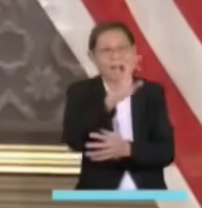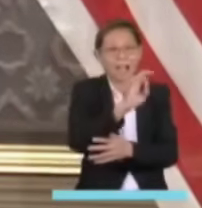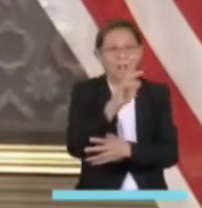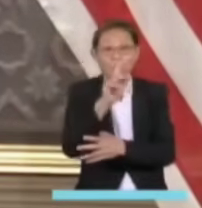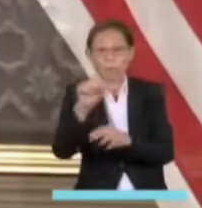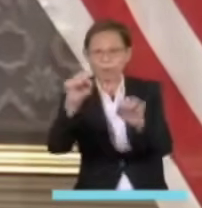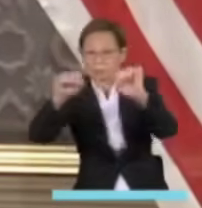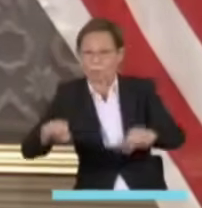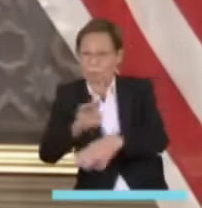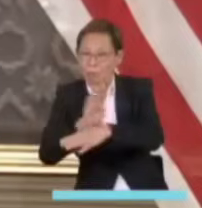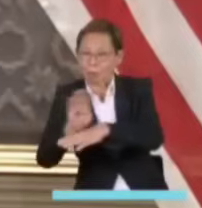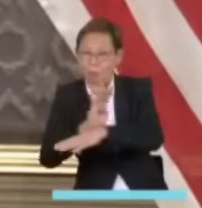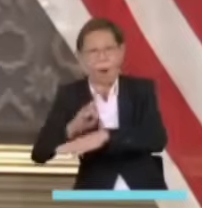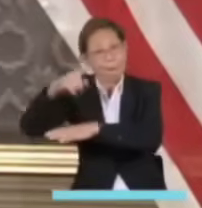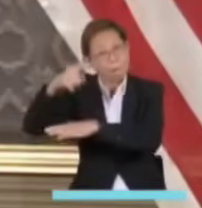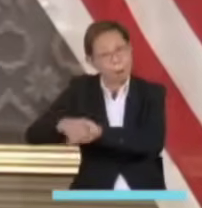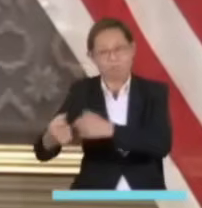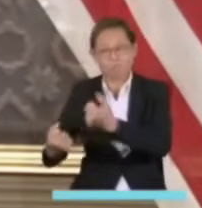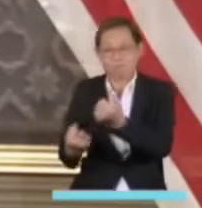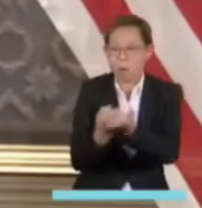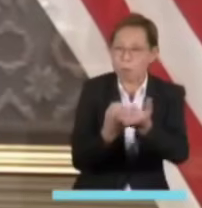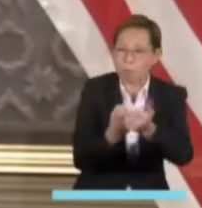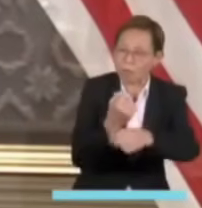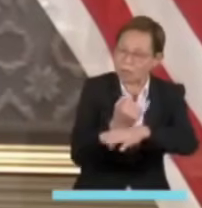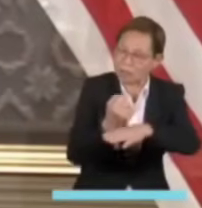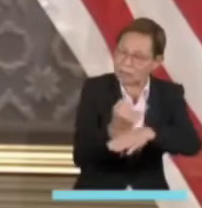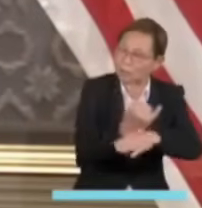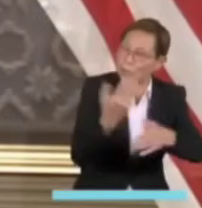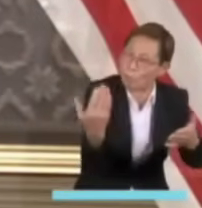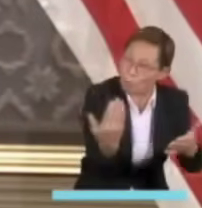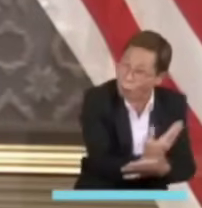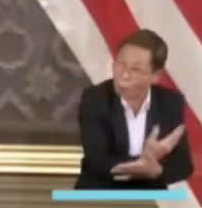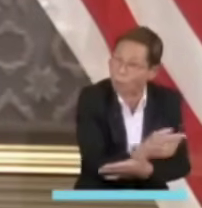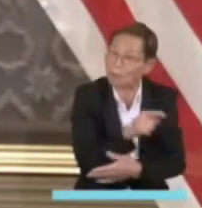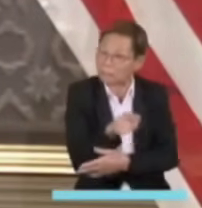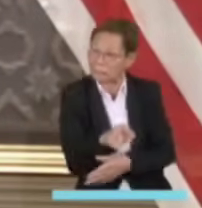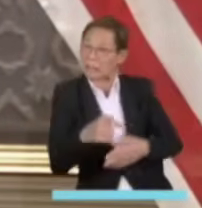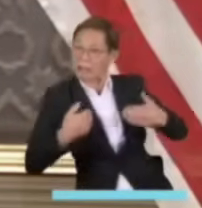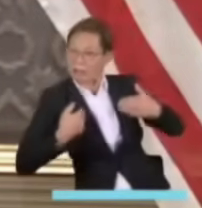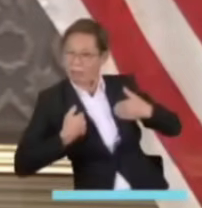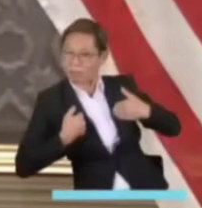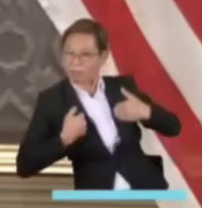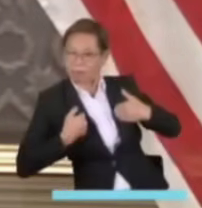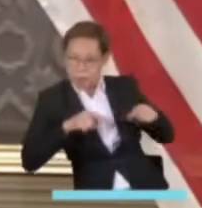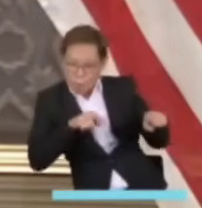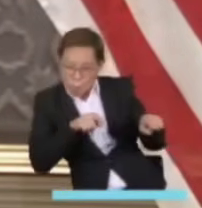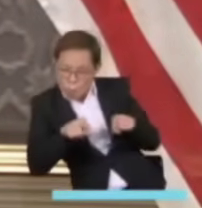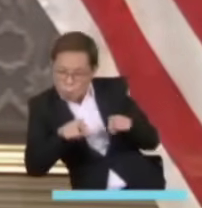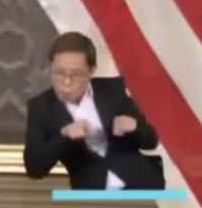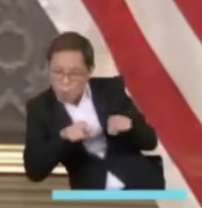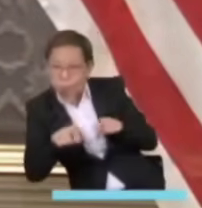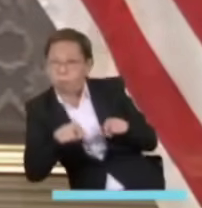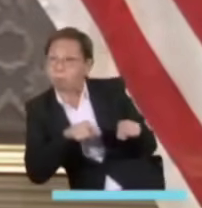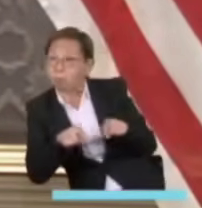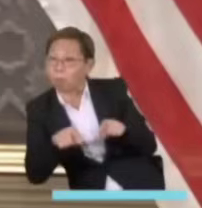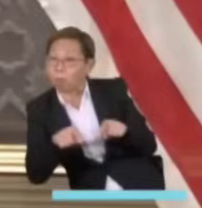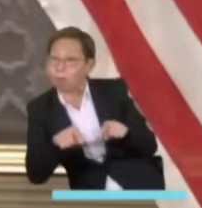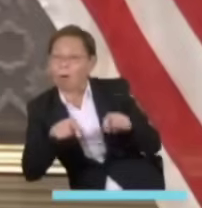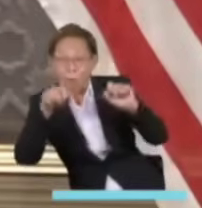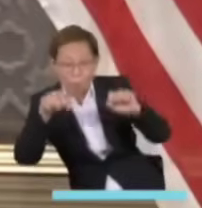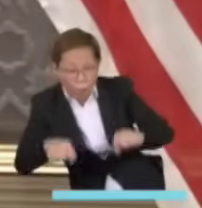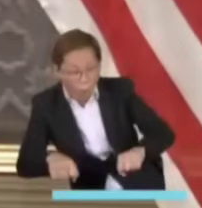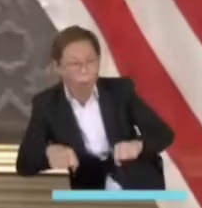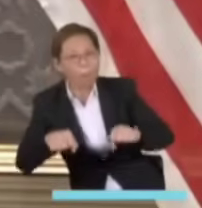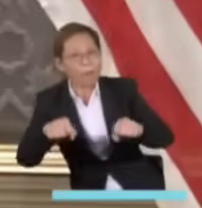ekosistem perniagaan juga harus menyokong industri baru yang punya daya saing,